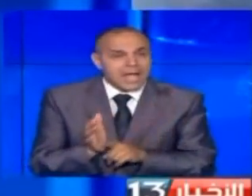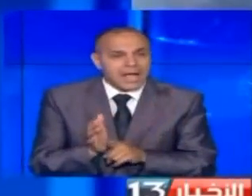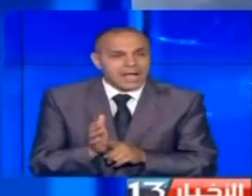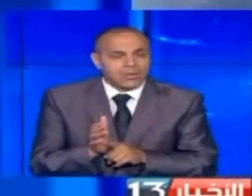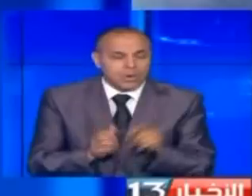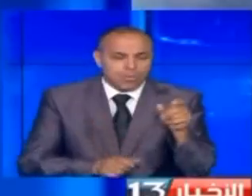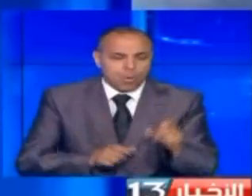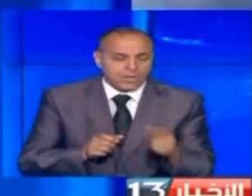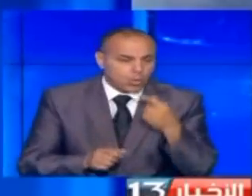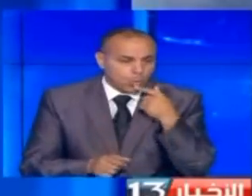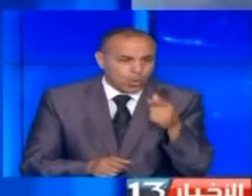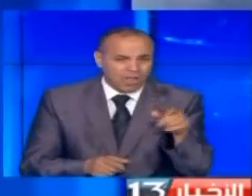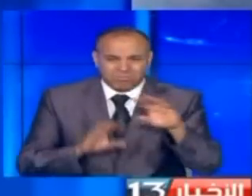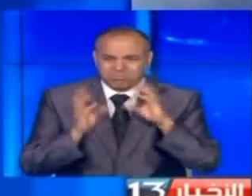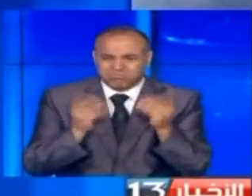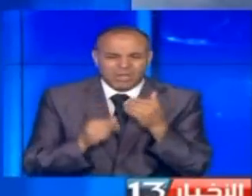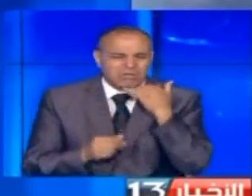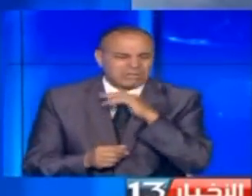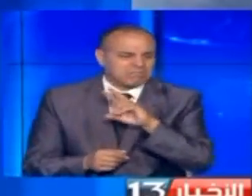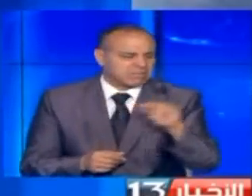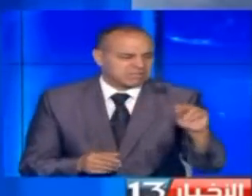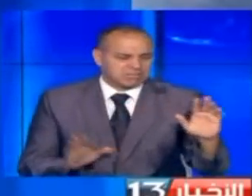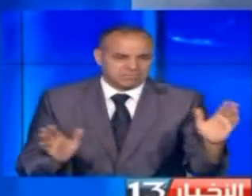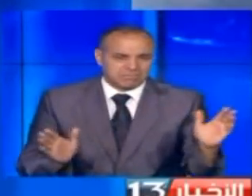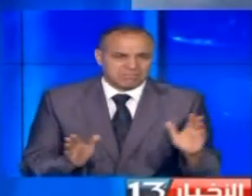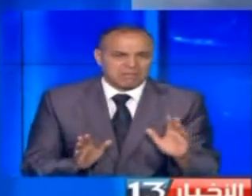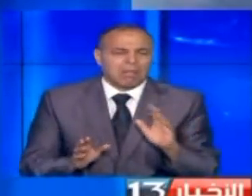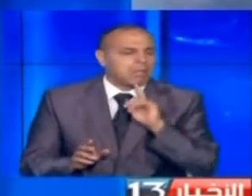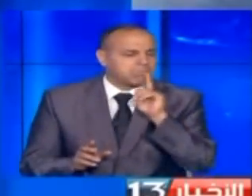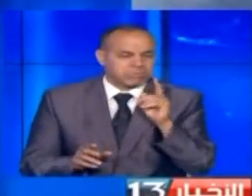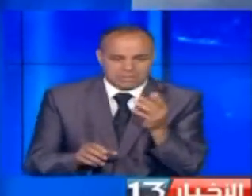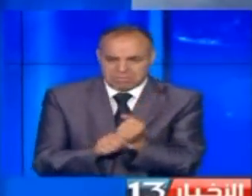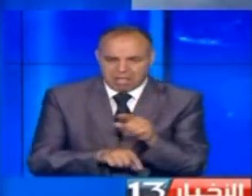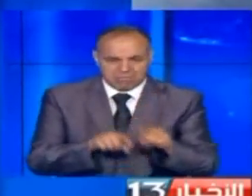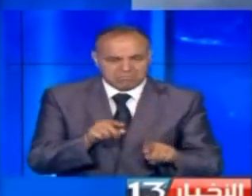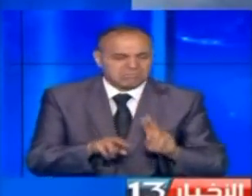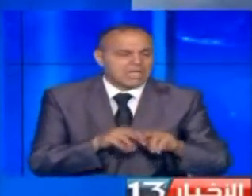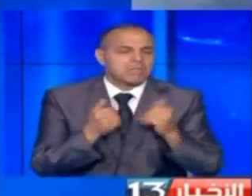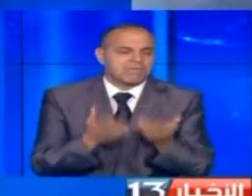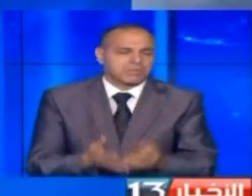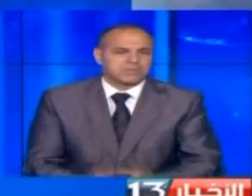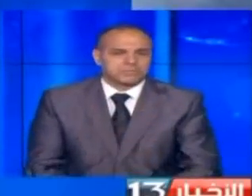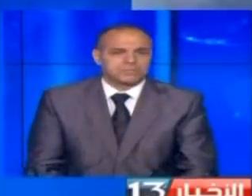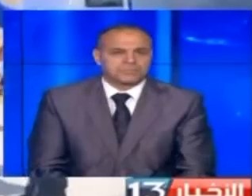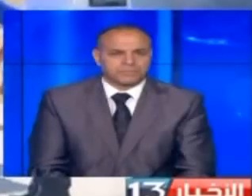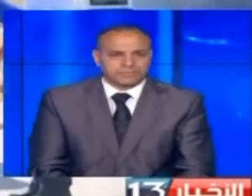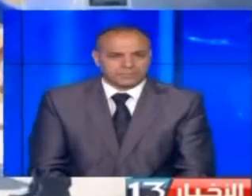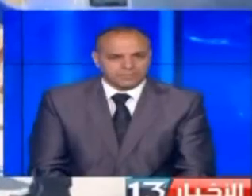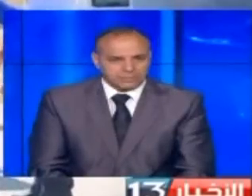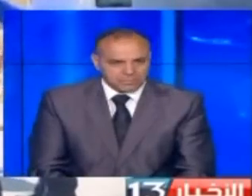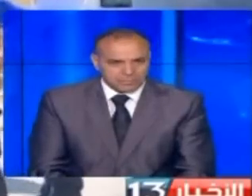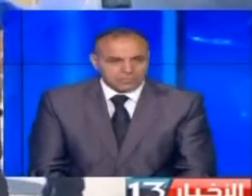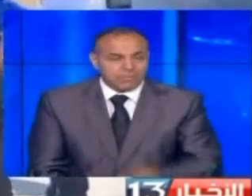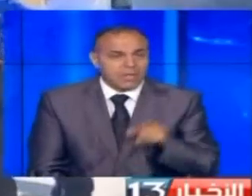من المواطنين أن الوضع البيئي ما زال على حاله دوننا في حصول بعض التحسن. تحديد